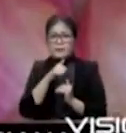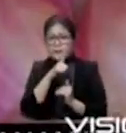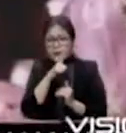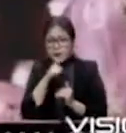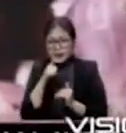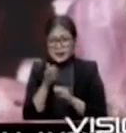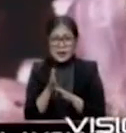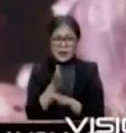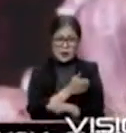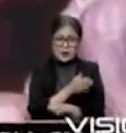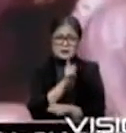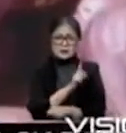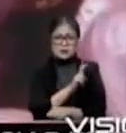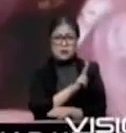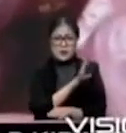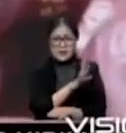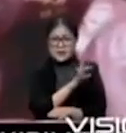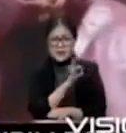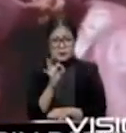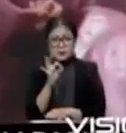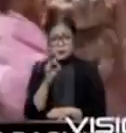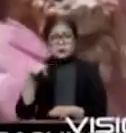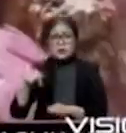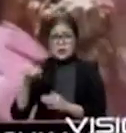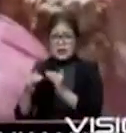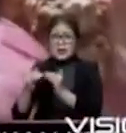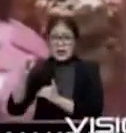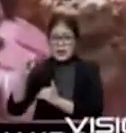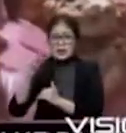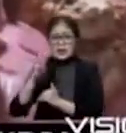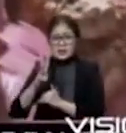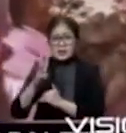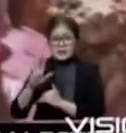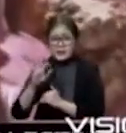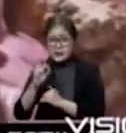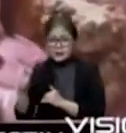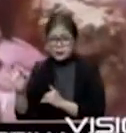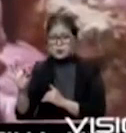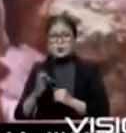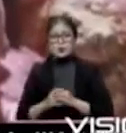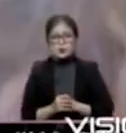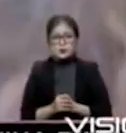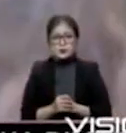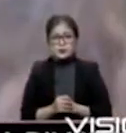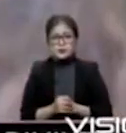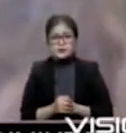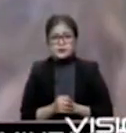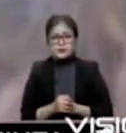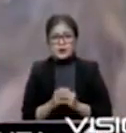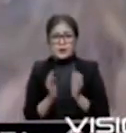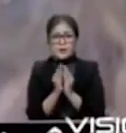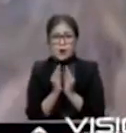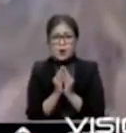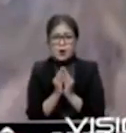awalnya ada di harga Rp25.000 per kilogram kini naik menjadi Rp35.000 per kilogram. Untuk bawang putih